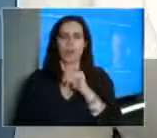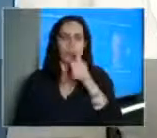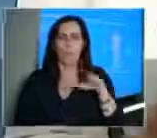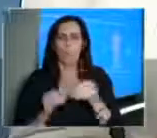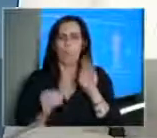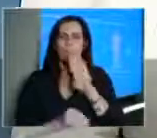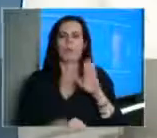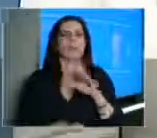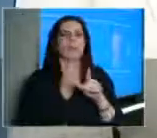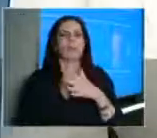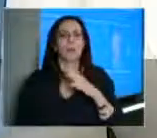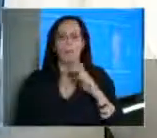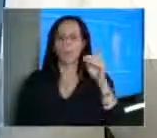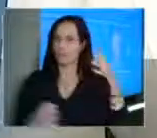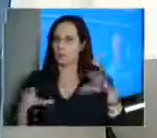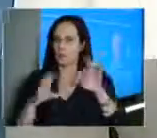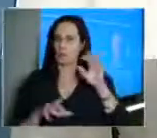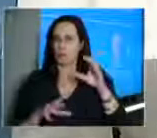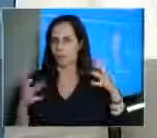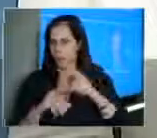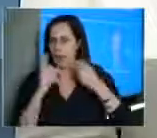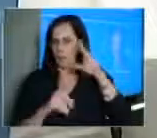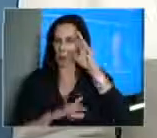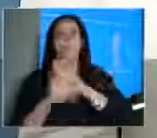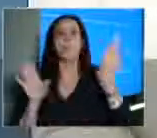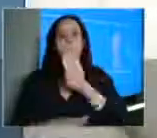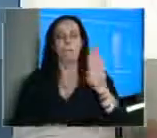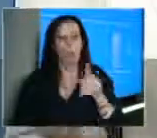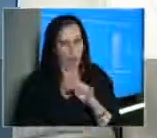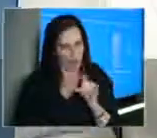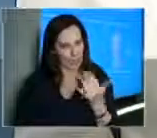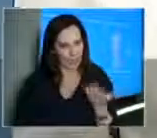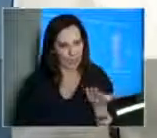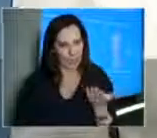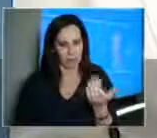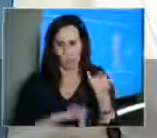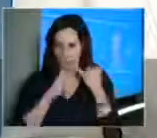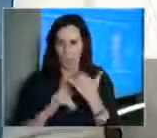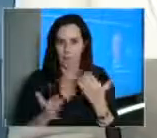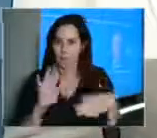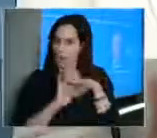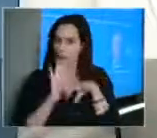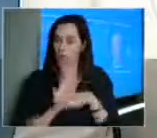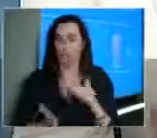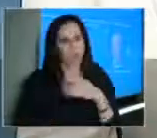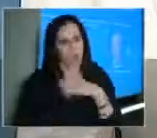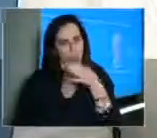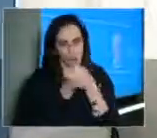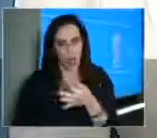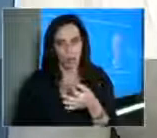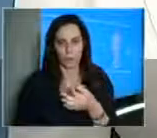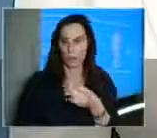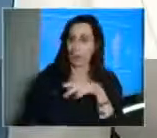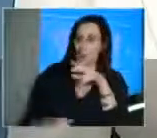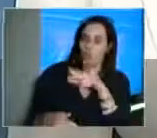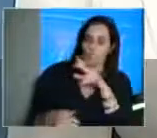תשבו איתו, תשבו עם מישהו אחר מהליכוד. אז אתה כן מציב פה איזה שהם תנאים, אז אני שואלת לא, שוב פעם